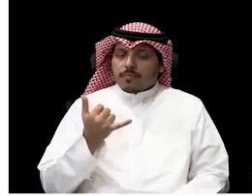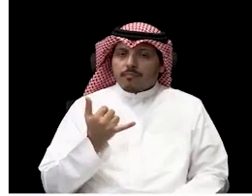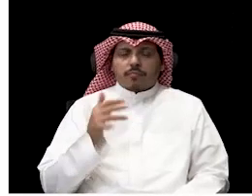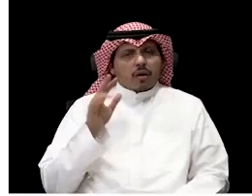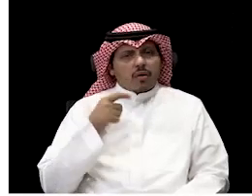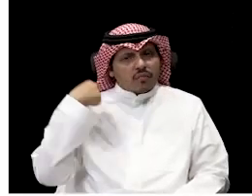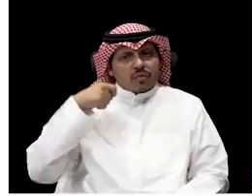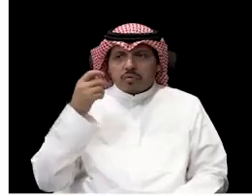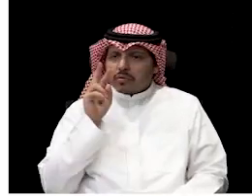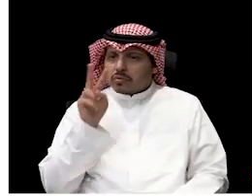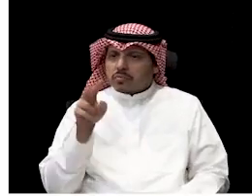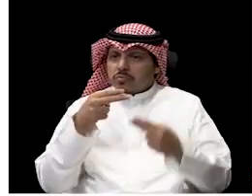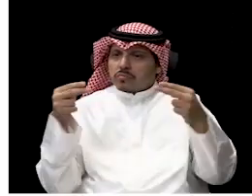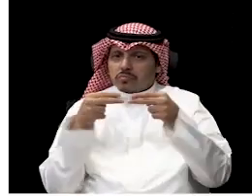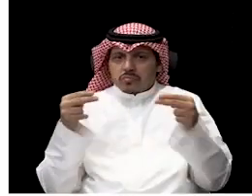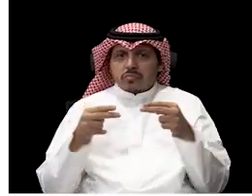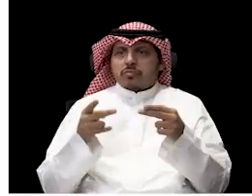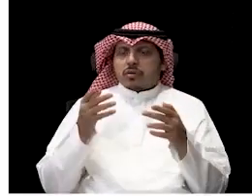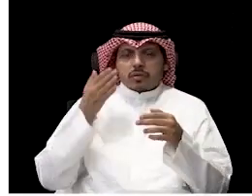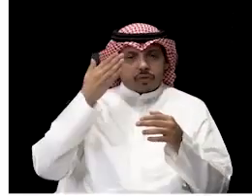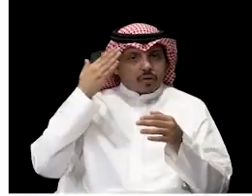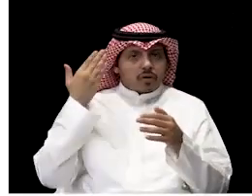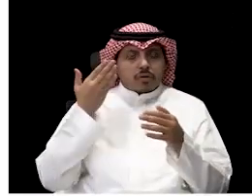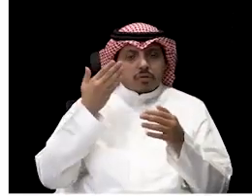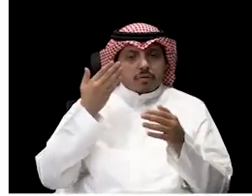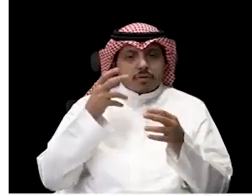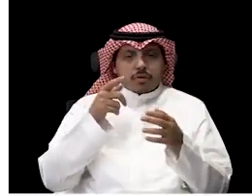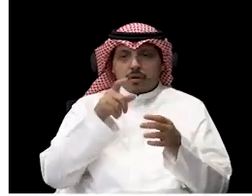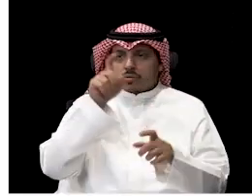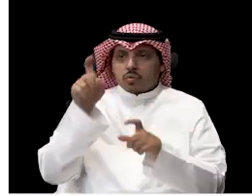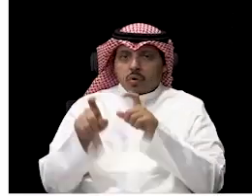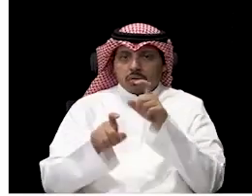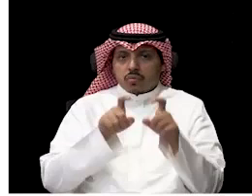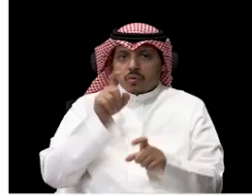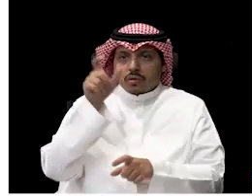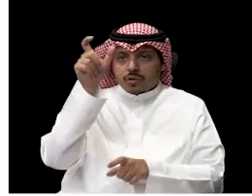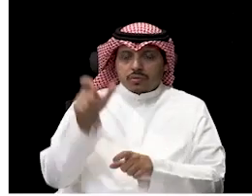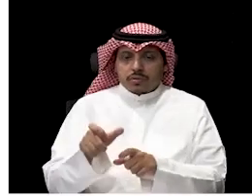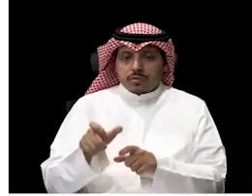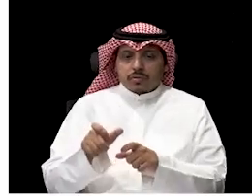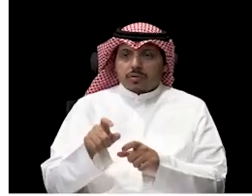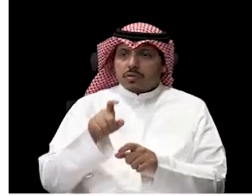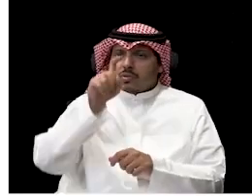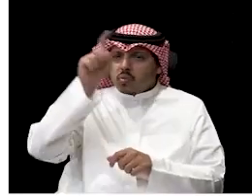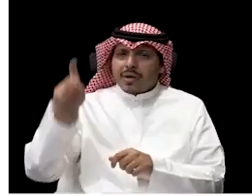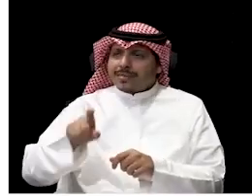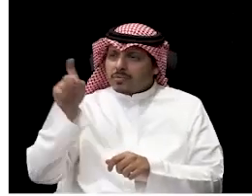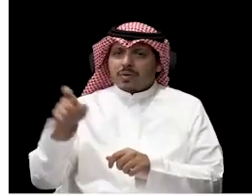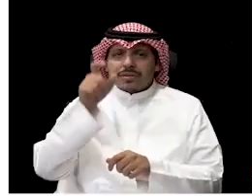الشيء الذي أنت تبحث عنه، بالإضافة إلى السؤال. السؤال نصف العلم، اسأل،